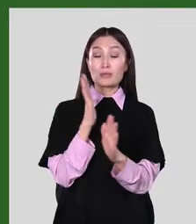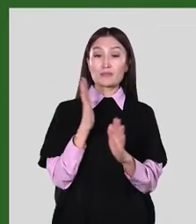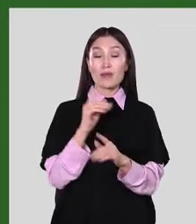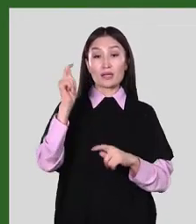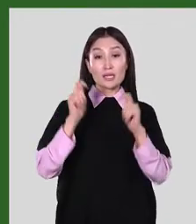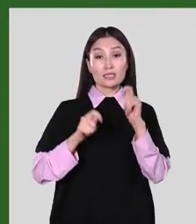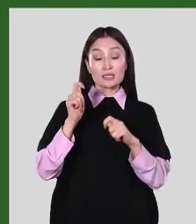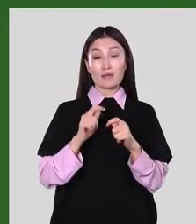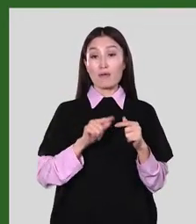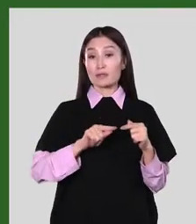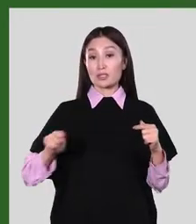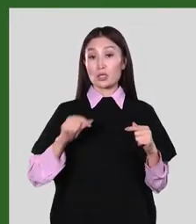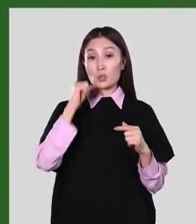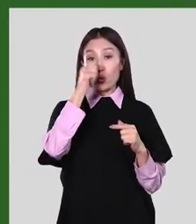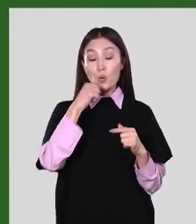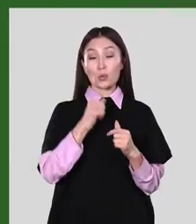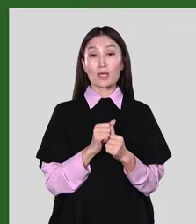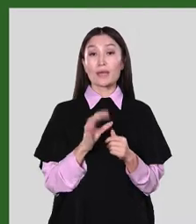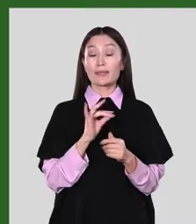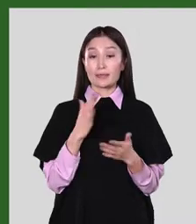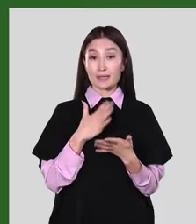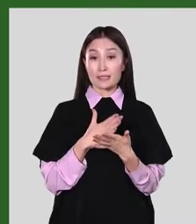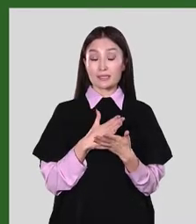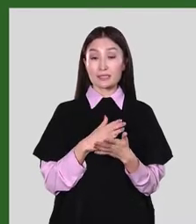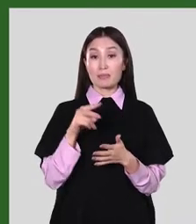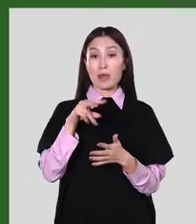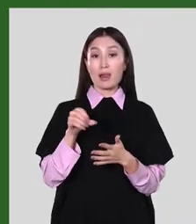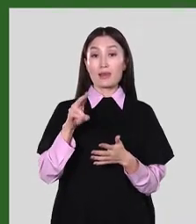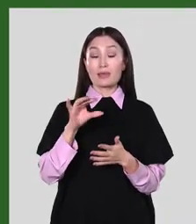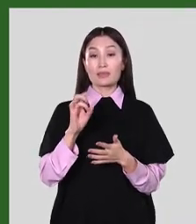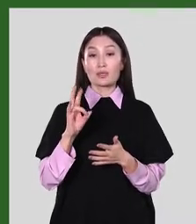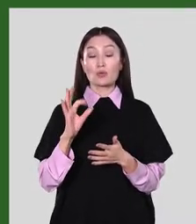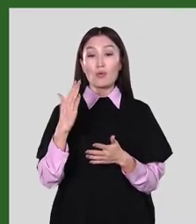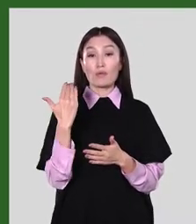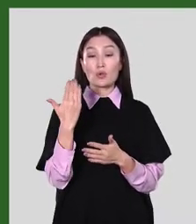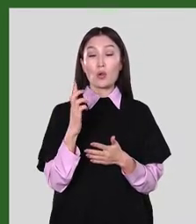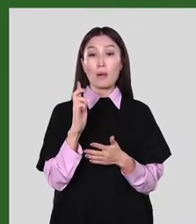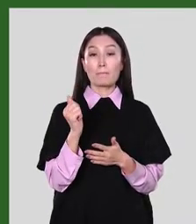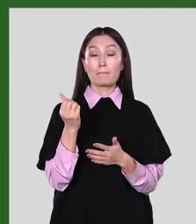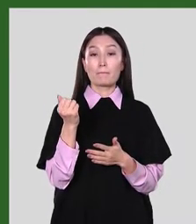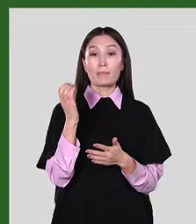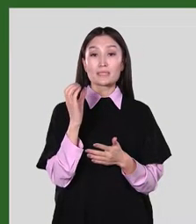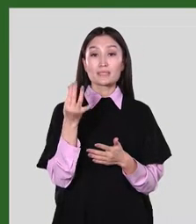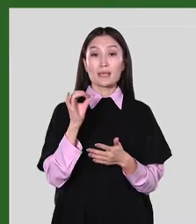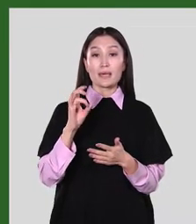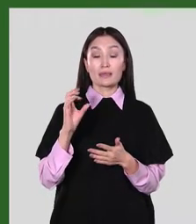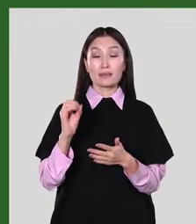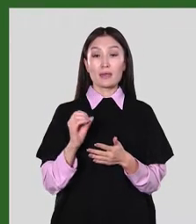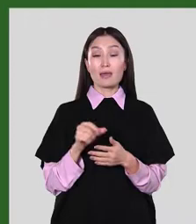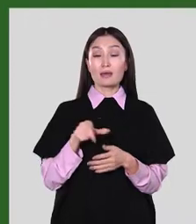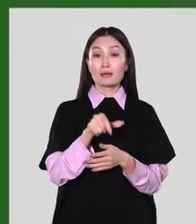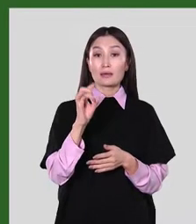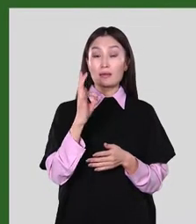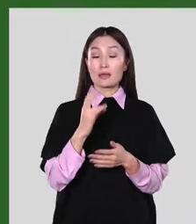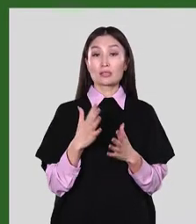осадков в течение года и наличием ледников и и бассейне река нарын